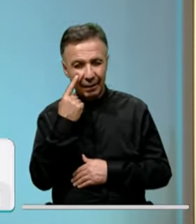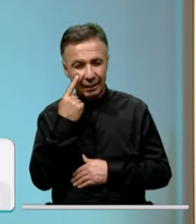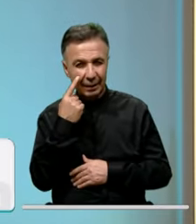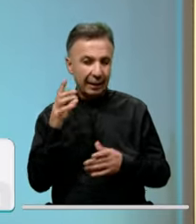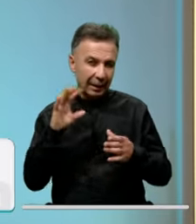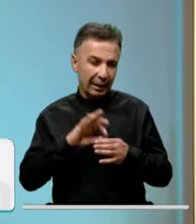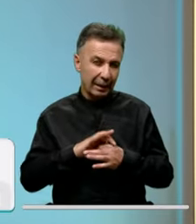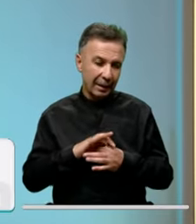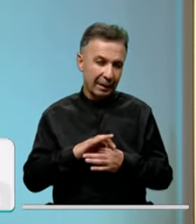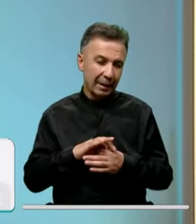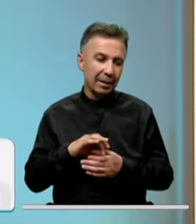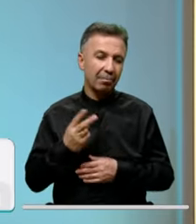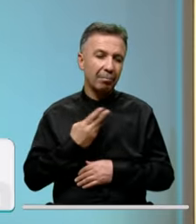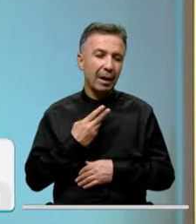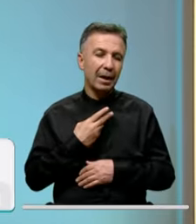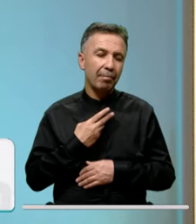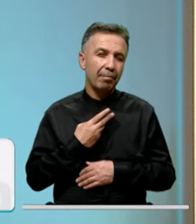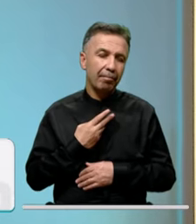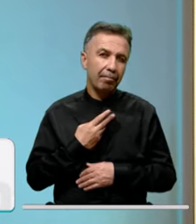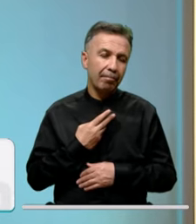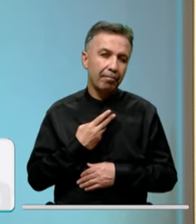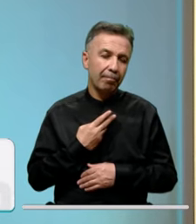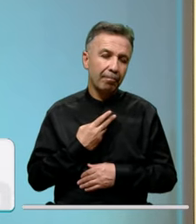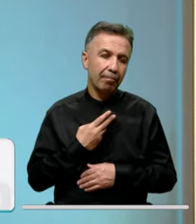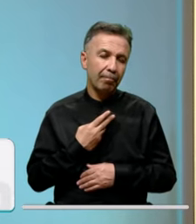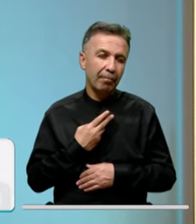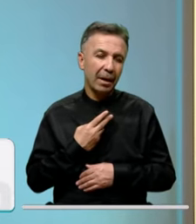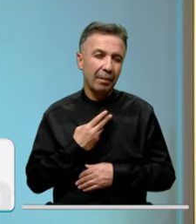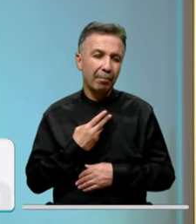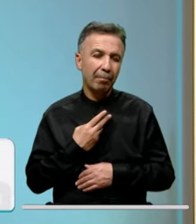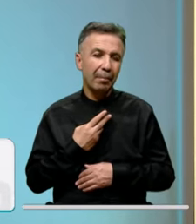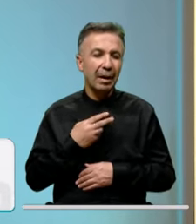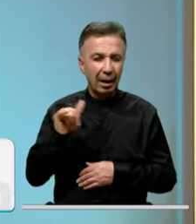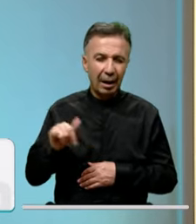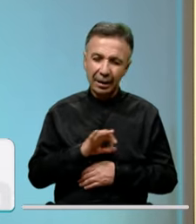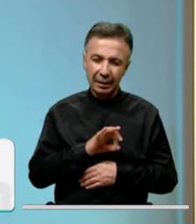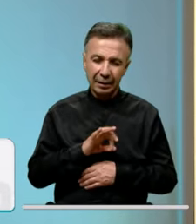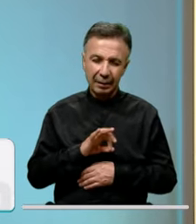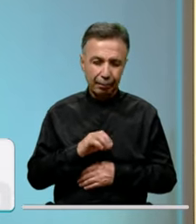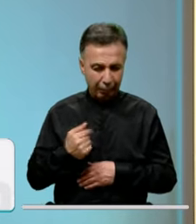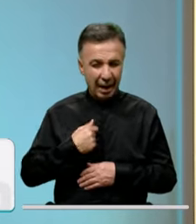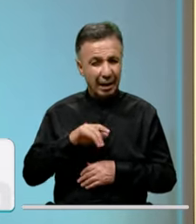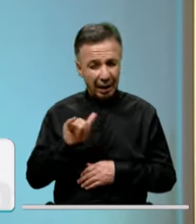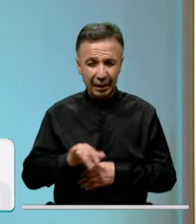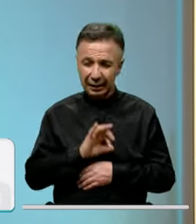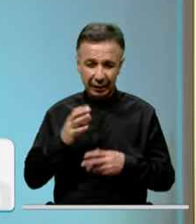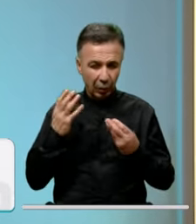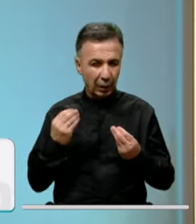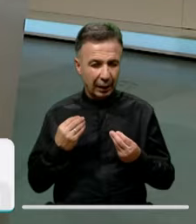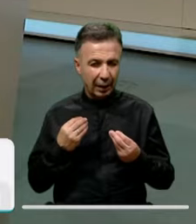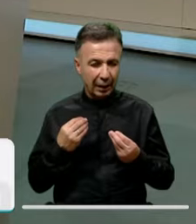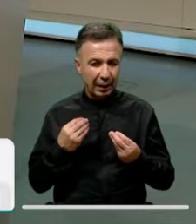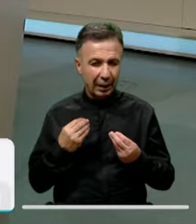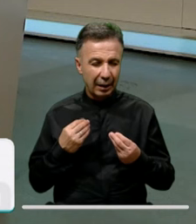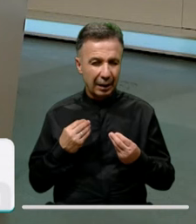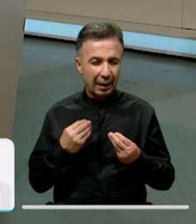ilgilendirecek. Benim mülkiyetime usulsüz, haksız bir biçimde yanlış yapmışım.